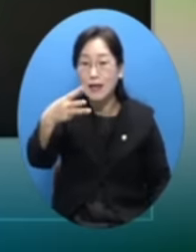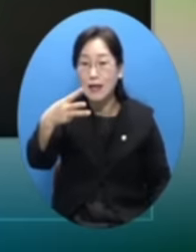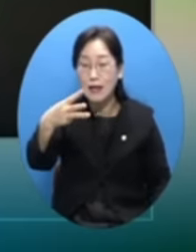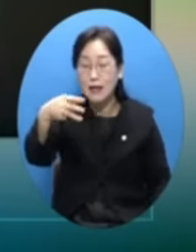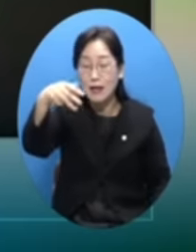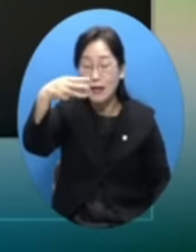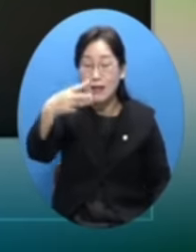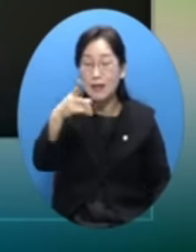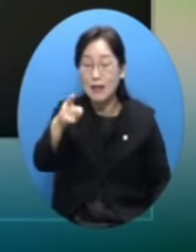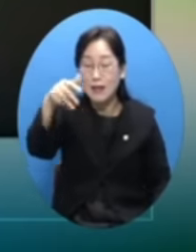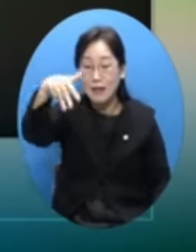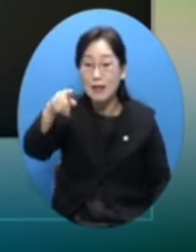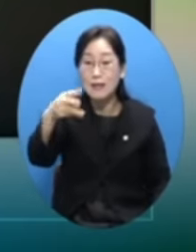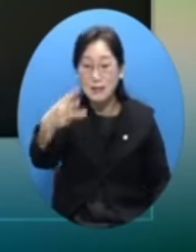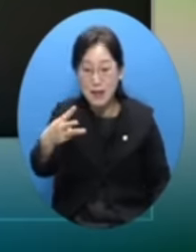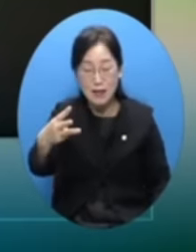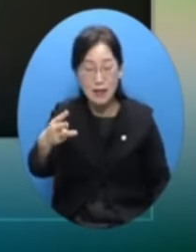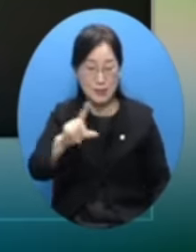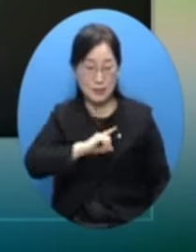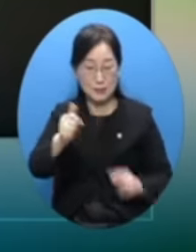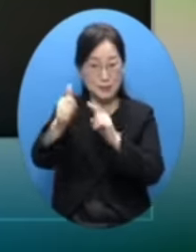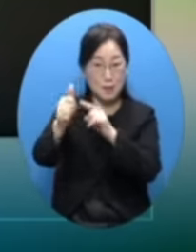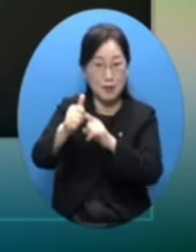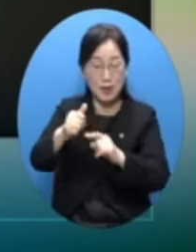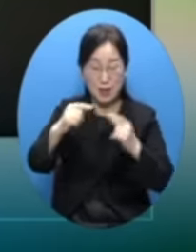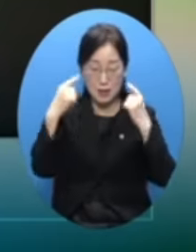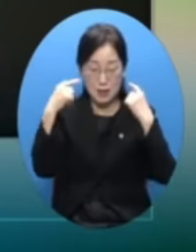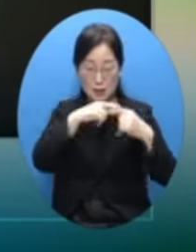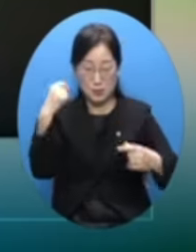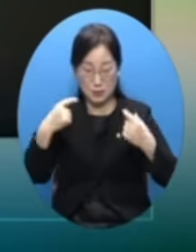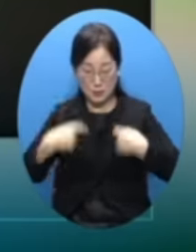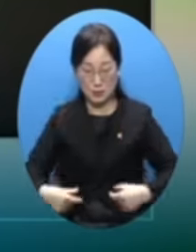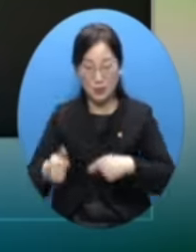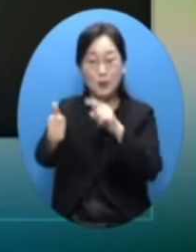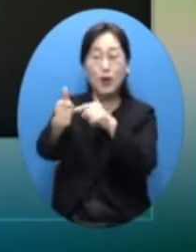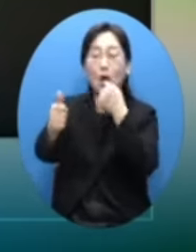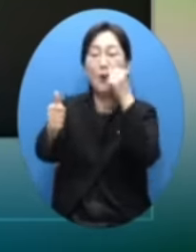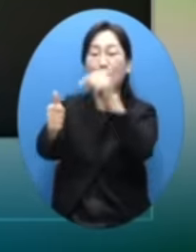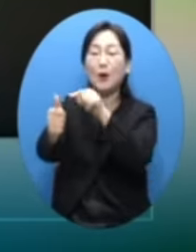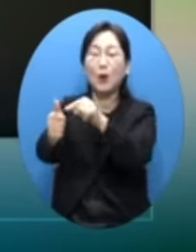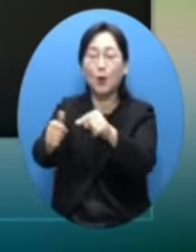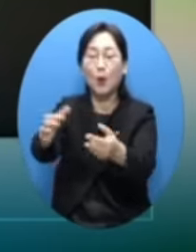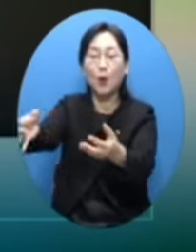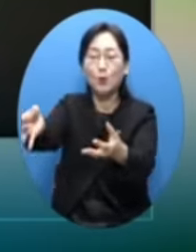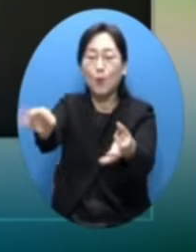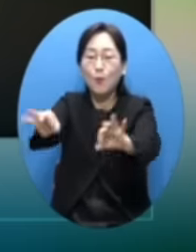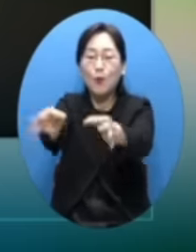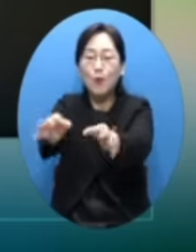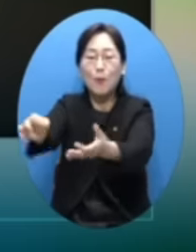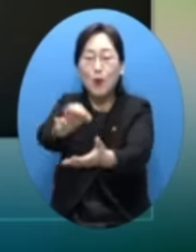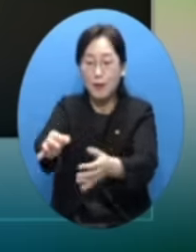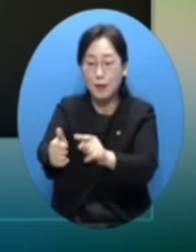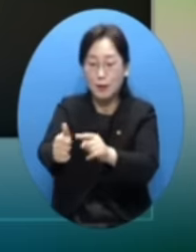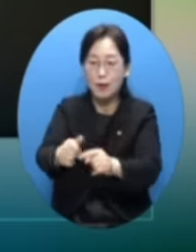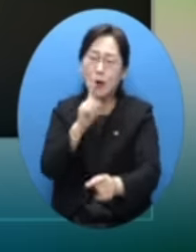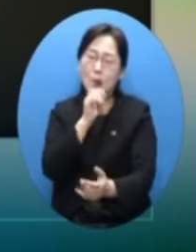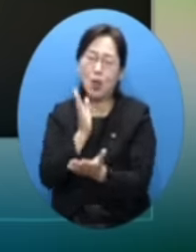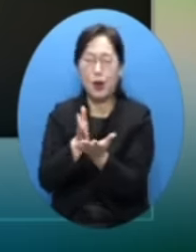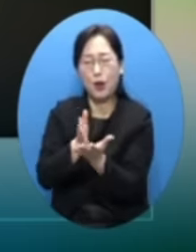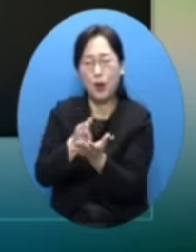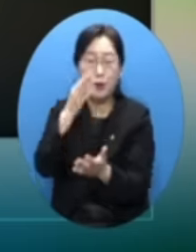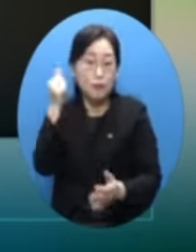테첼이라고 하는 수도승을 통해서 너가 나가서 모금을 좀 해와라 이 태짜리 아줌마를 얼마나 잘하는지.